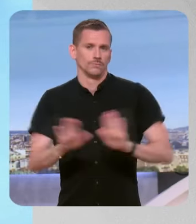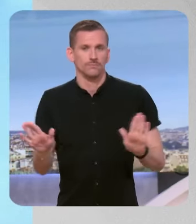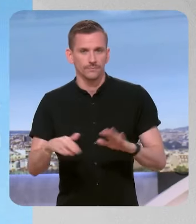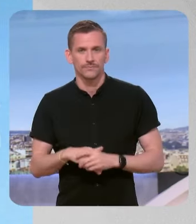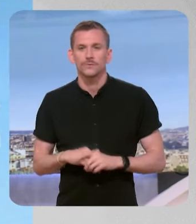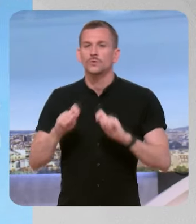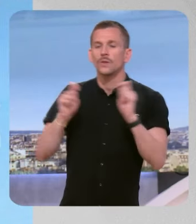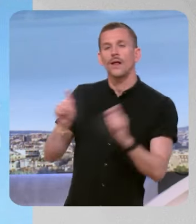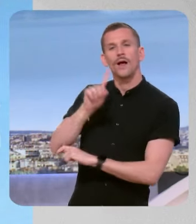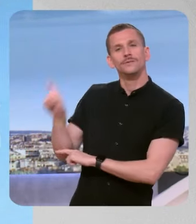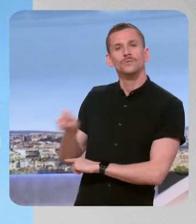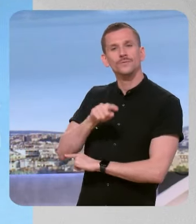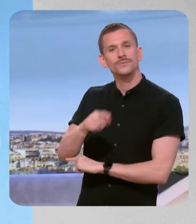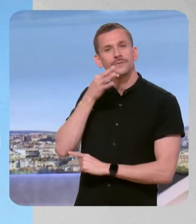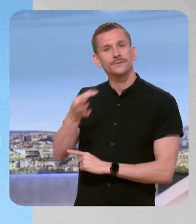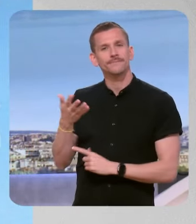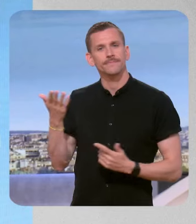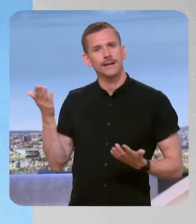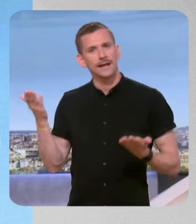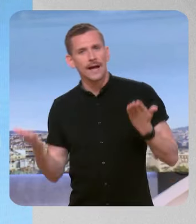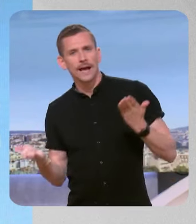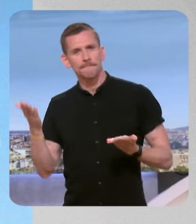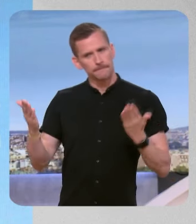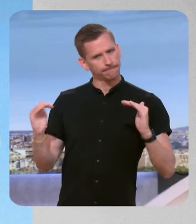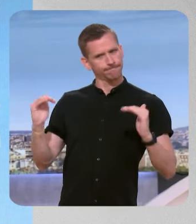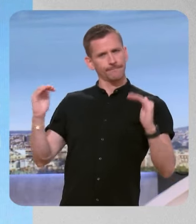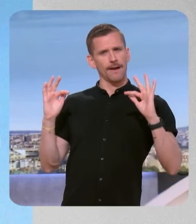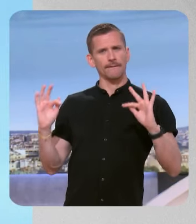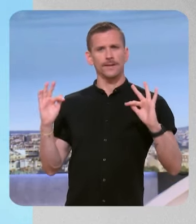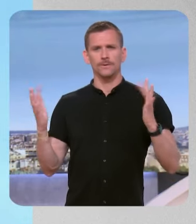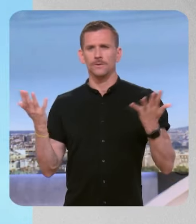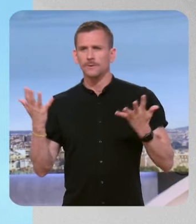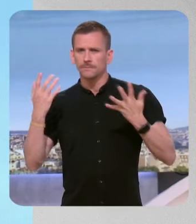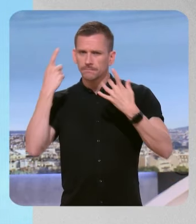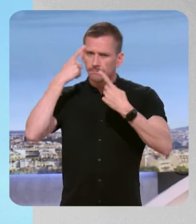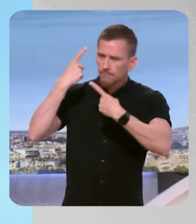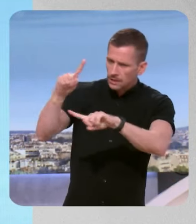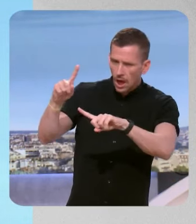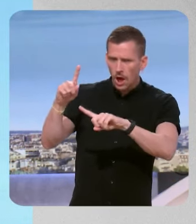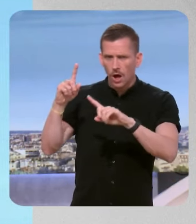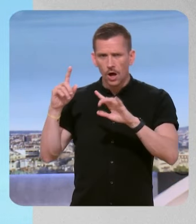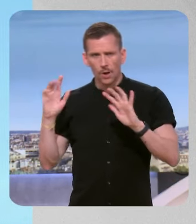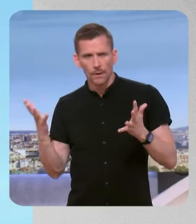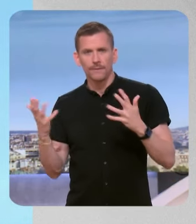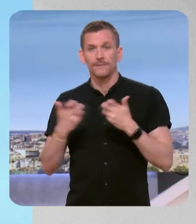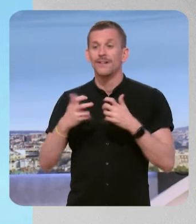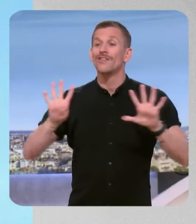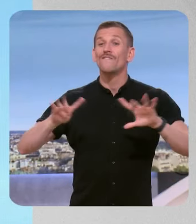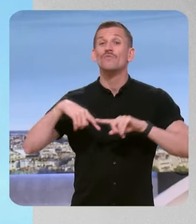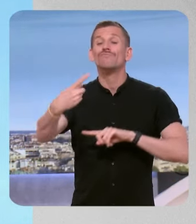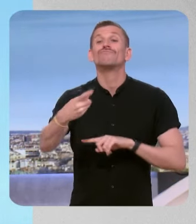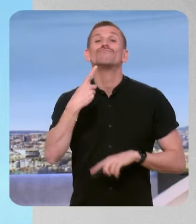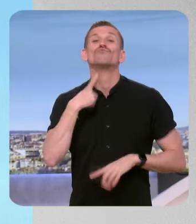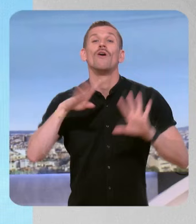ai mais des divergences après dans le fonctionnement de sa famille politique il a le droit de les exprimer il dit il y aura effectivement un après 9 juin et la question qui se pose de plus en plus maintenant